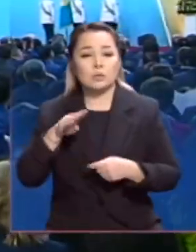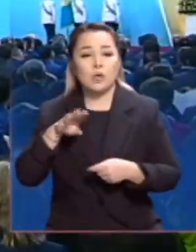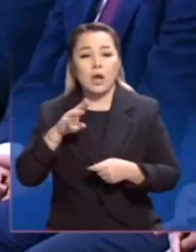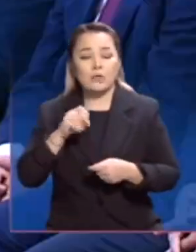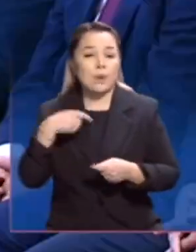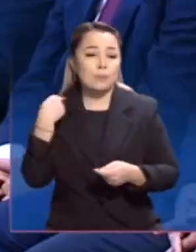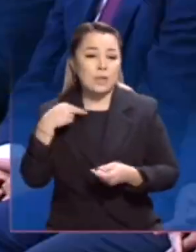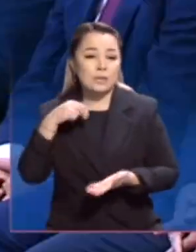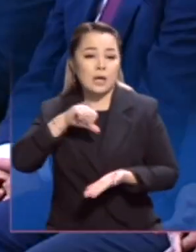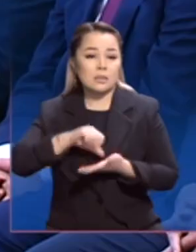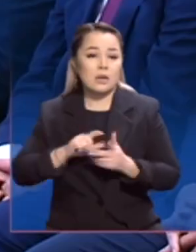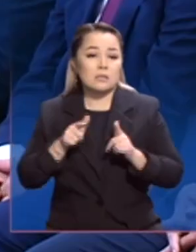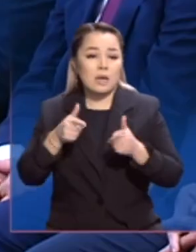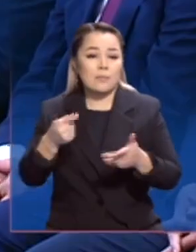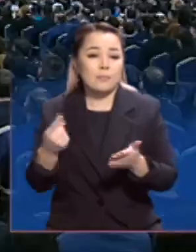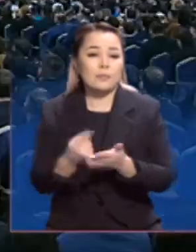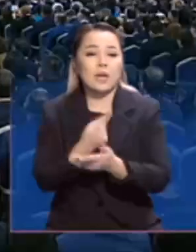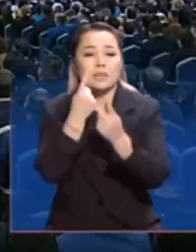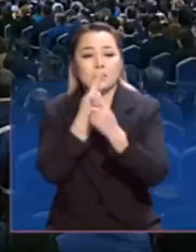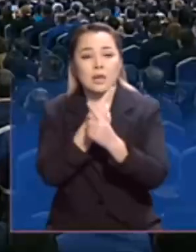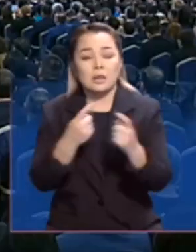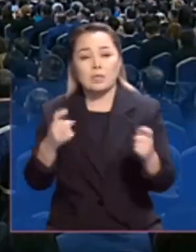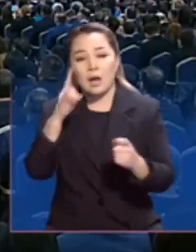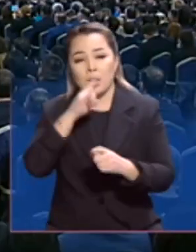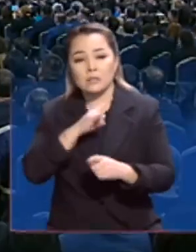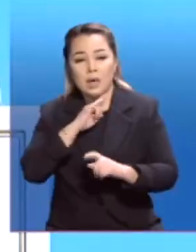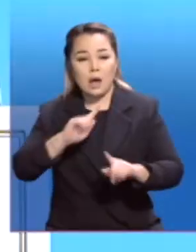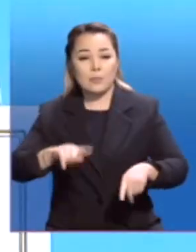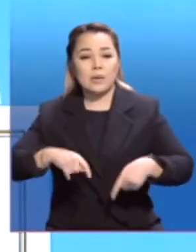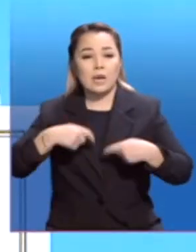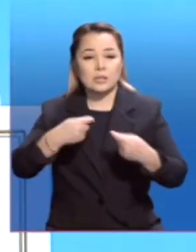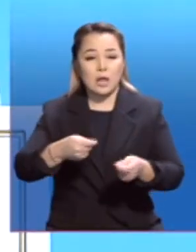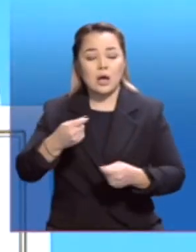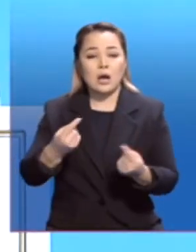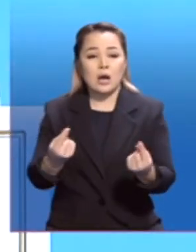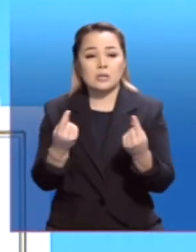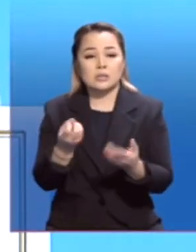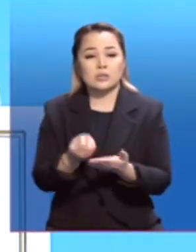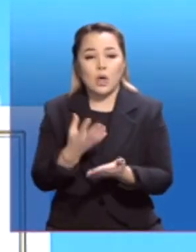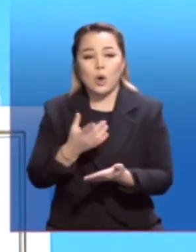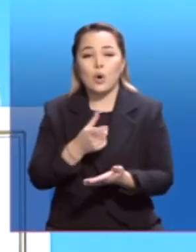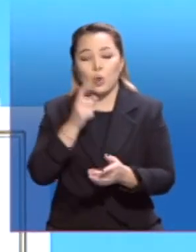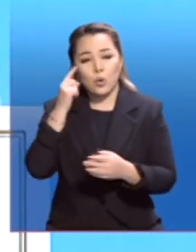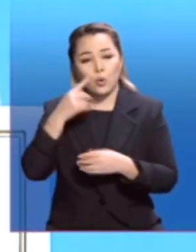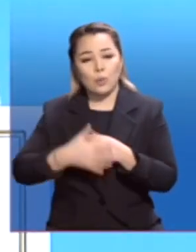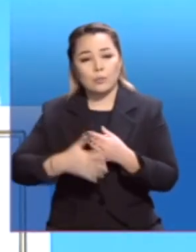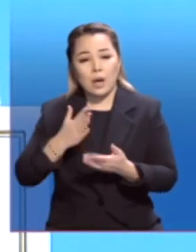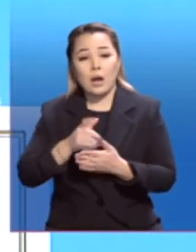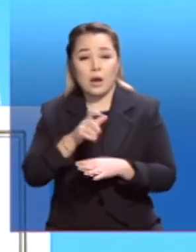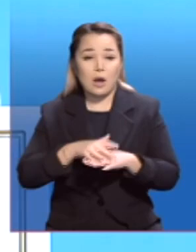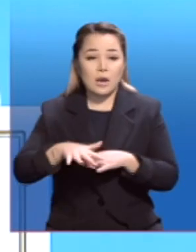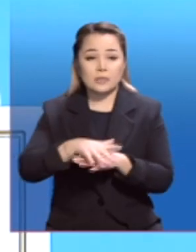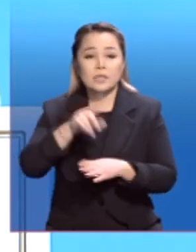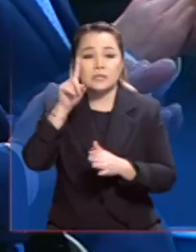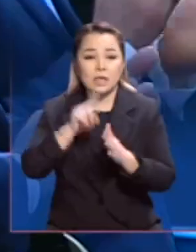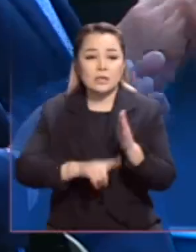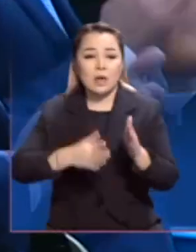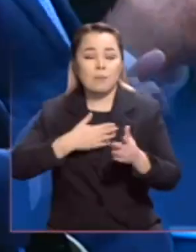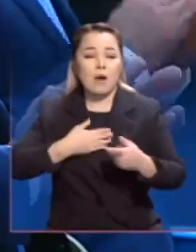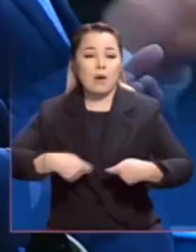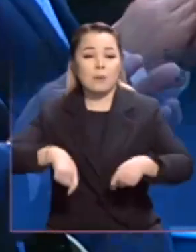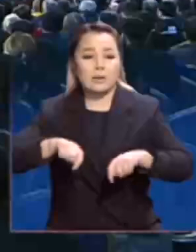алғашқы мәлімдемесін жасады. Қазақта аманат деген асыл ұғым бар. Халқымның сенімі маған